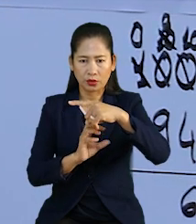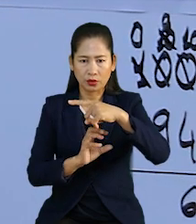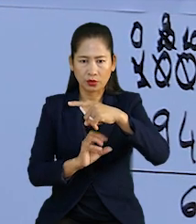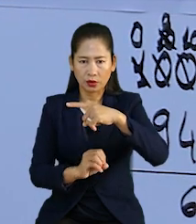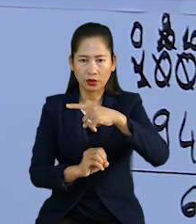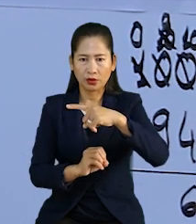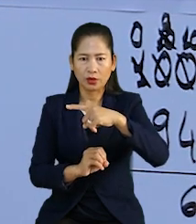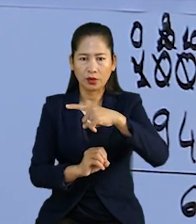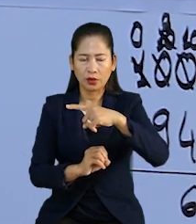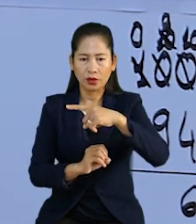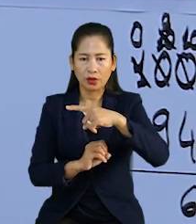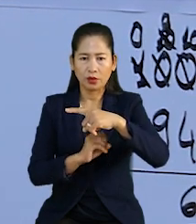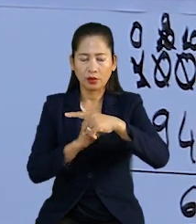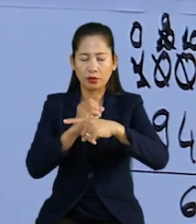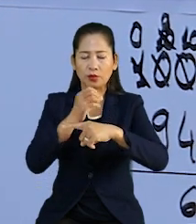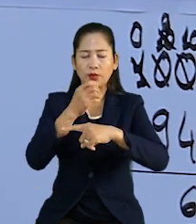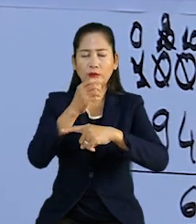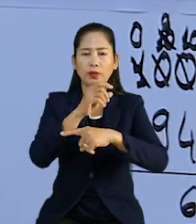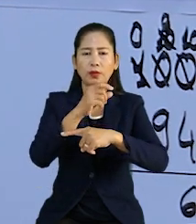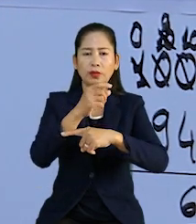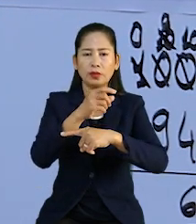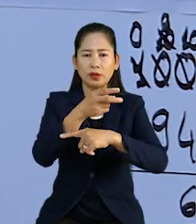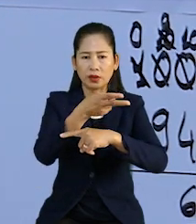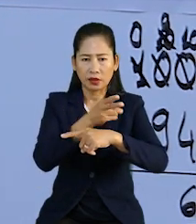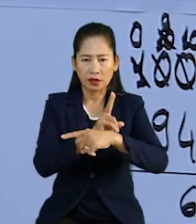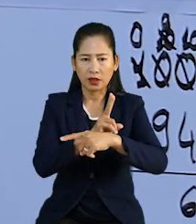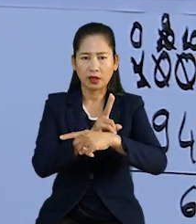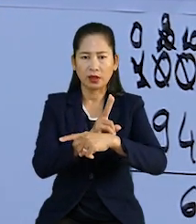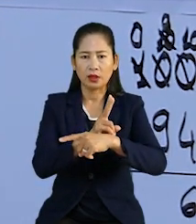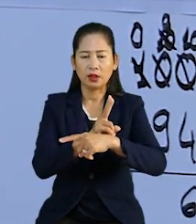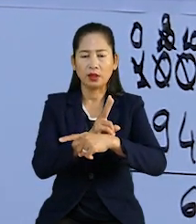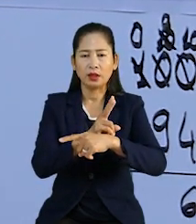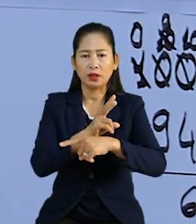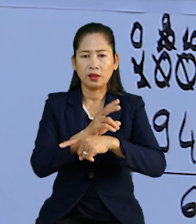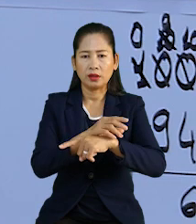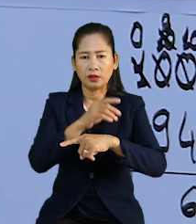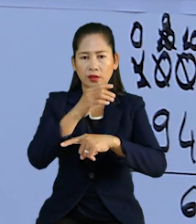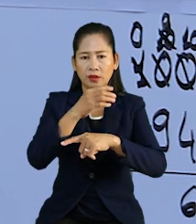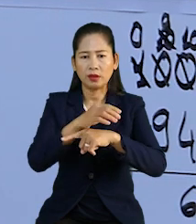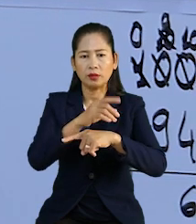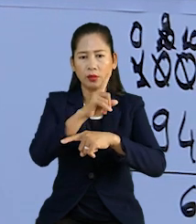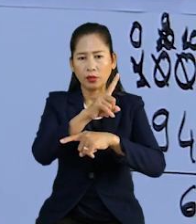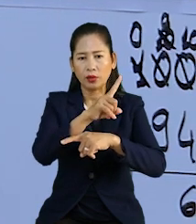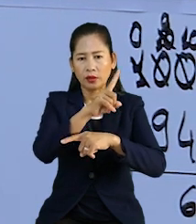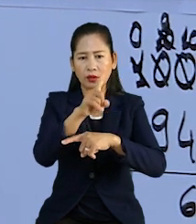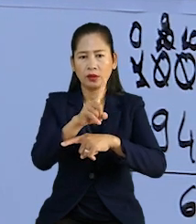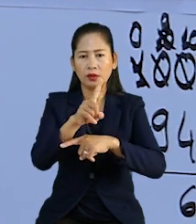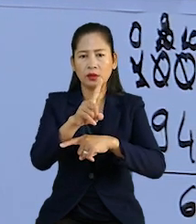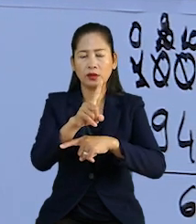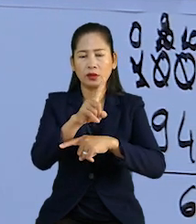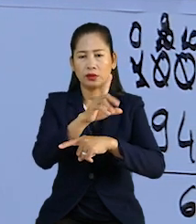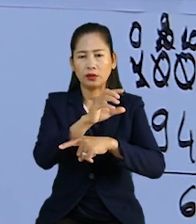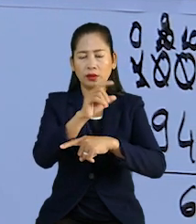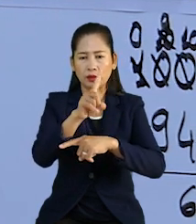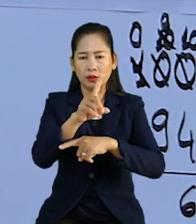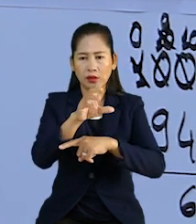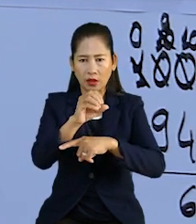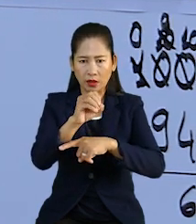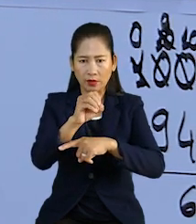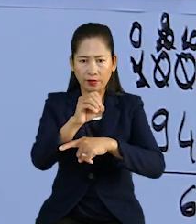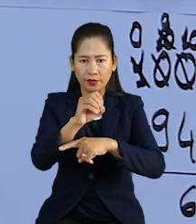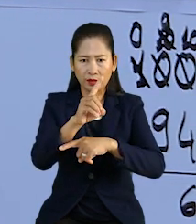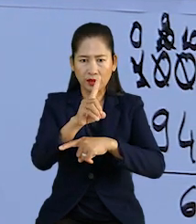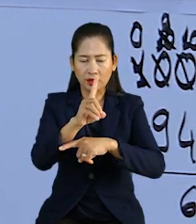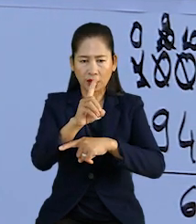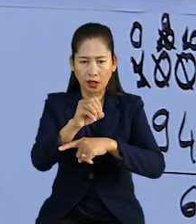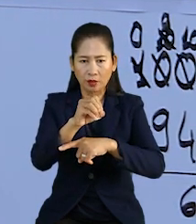sốn, sốn, chân tùng phoàn, dương trời chạy một phí tùng mớn mùi chạy ọc mùi nơi xó sốn, tùng phoàn ít tới